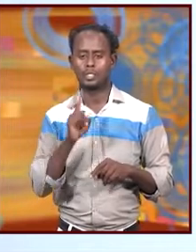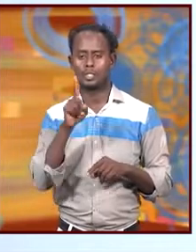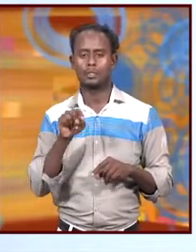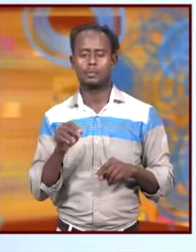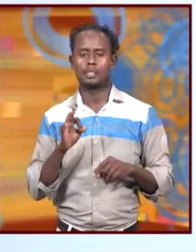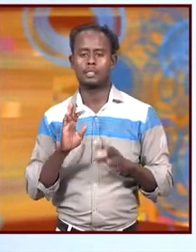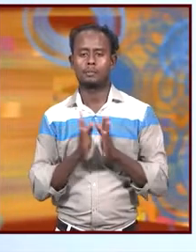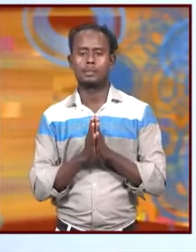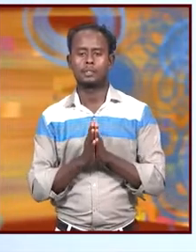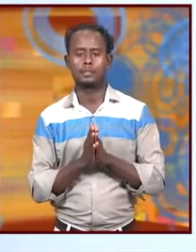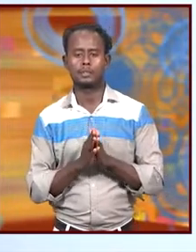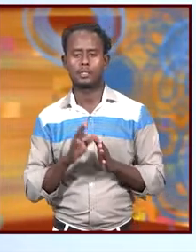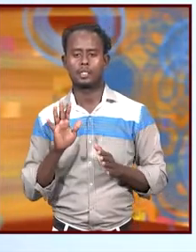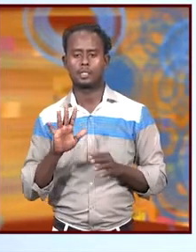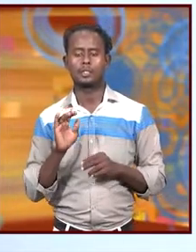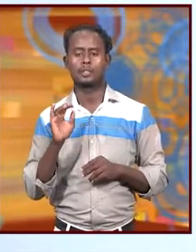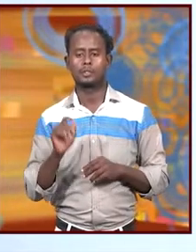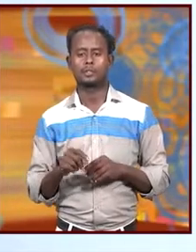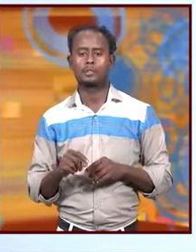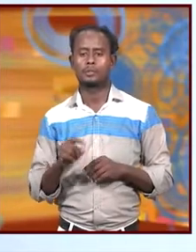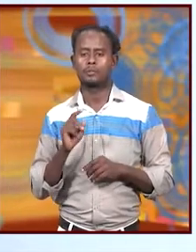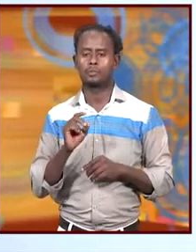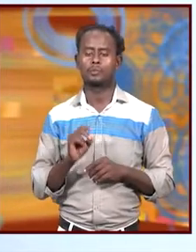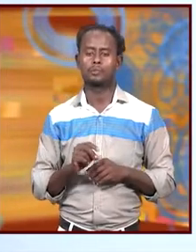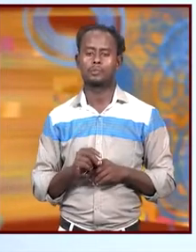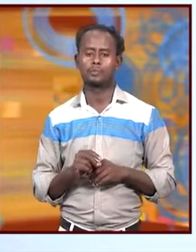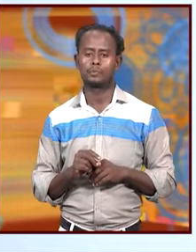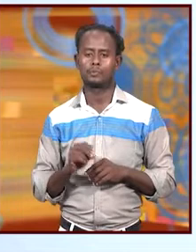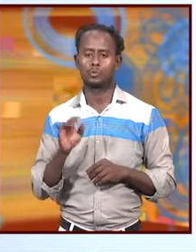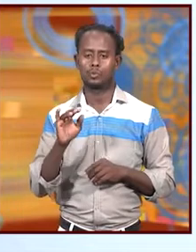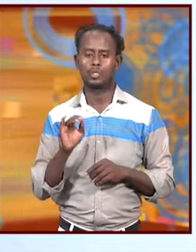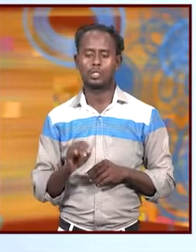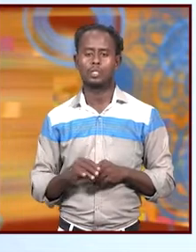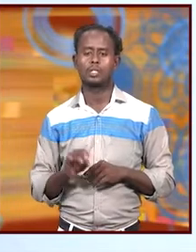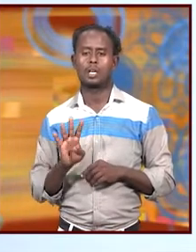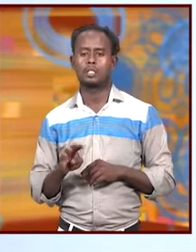1 = 8 + 7 15 × 5 = 1, 1 + 2 = 3,